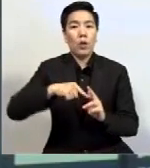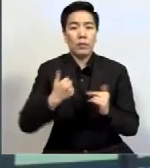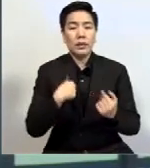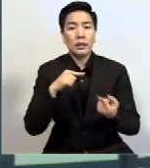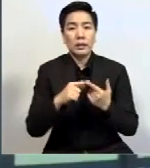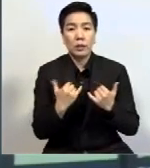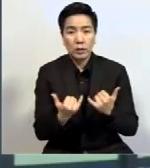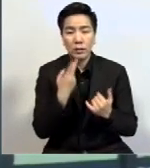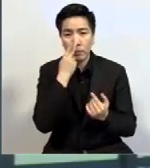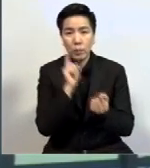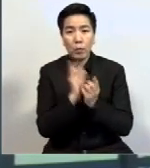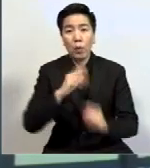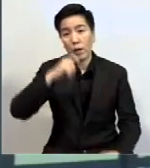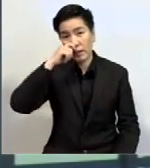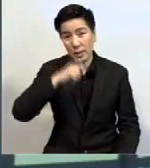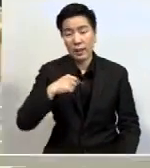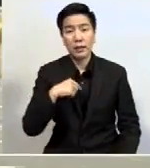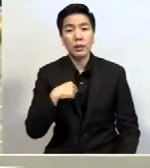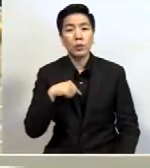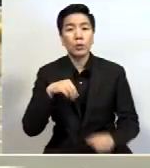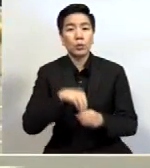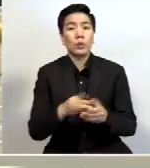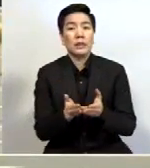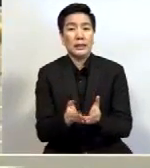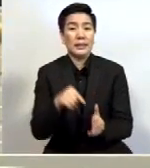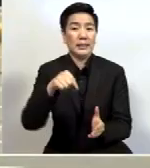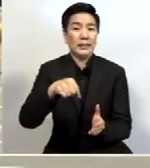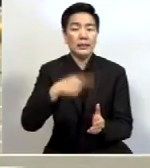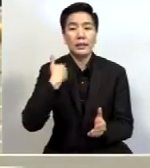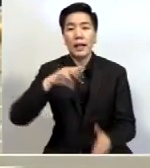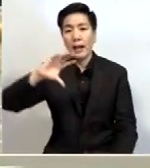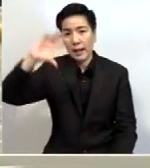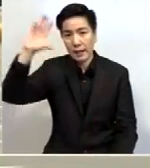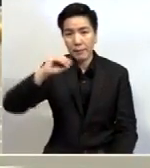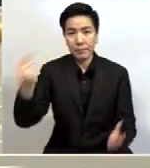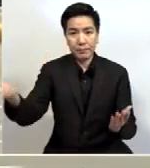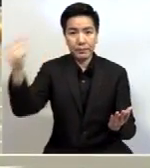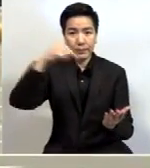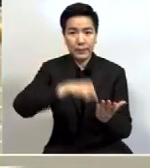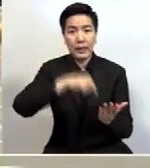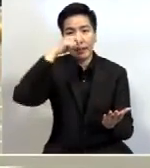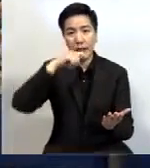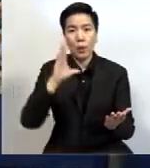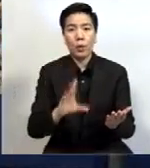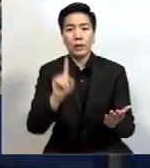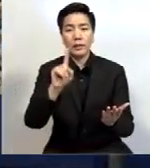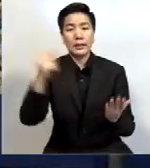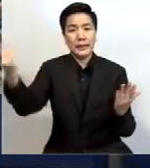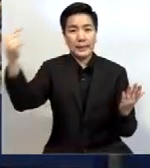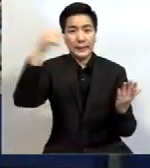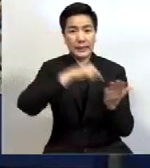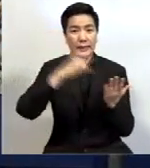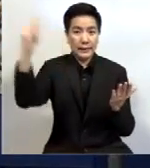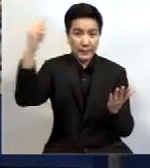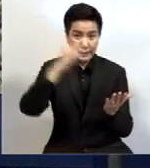ณะที่ตอนนี้มีคนไทยซึ่งเป็นผู้โดยสารเรือลำดังกล่าวนะคะเดินทางกลับมายังประเทศไทยแล้ว1คนเดินทางกลับมาเมื่อ